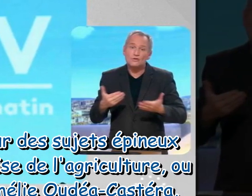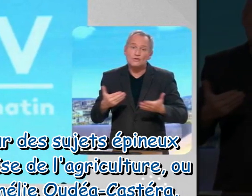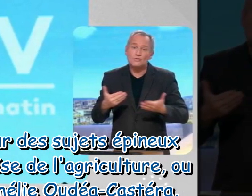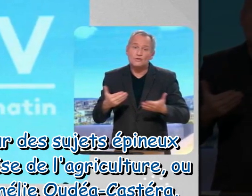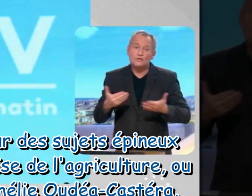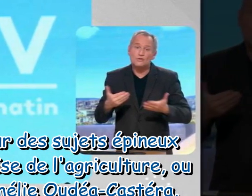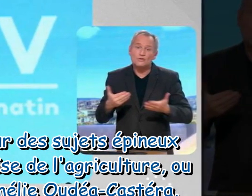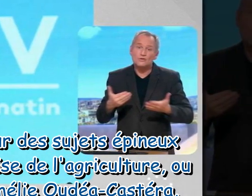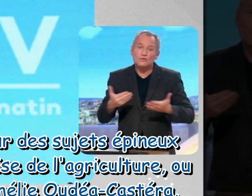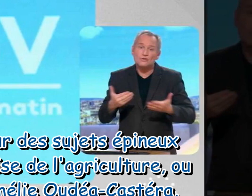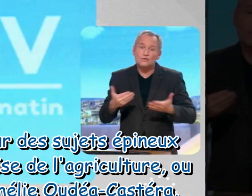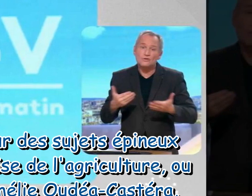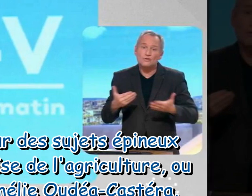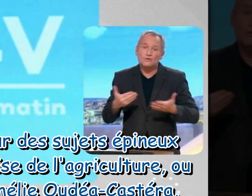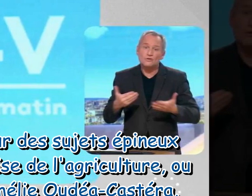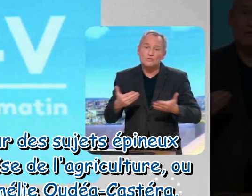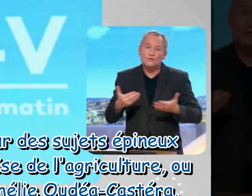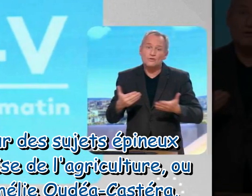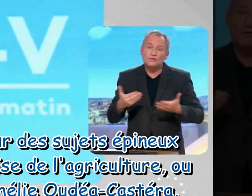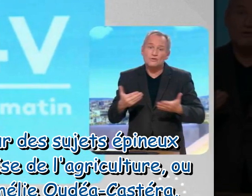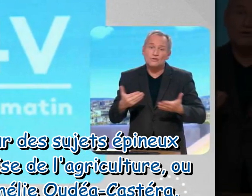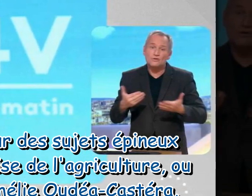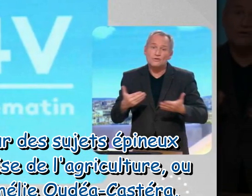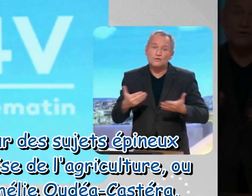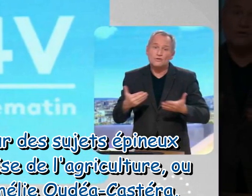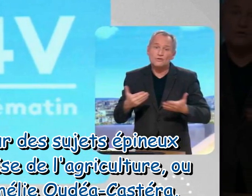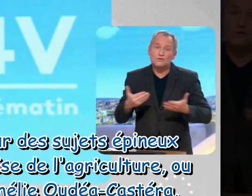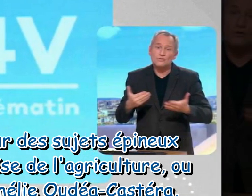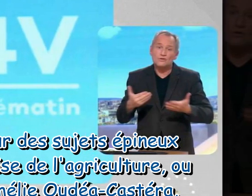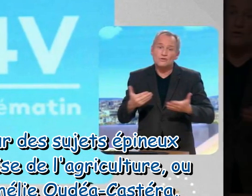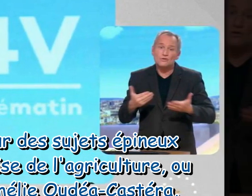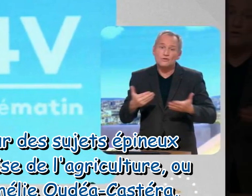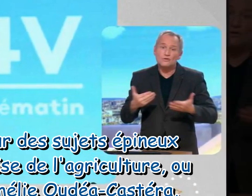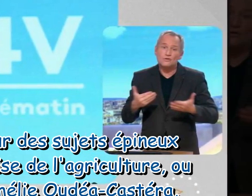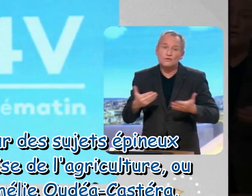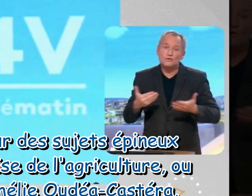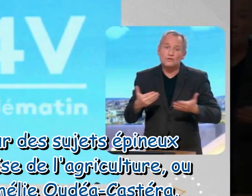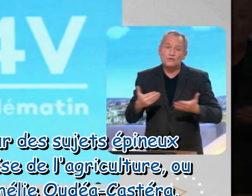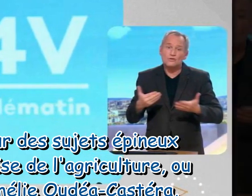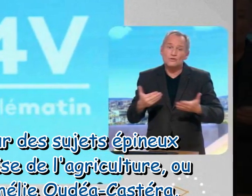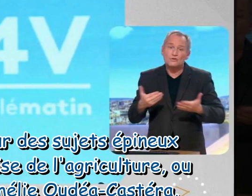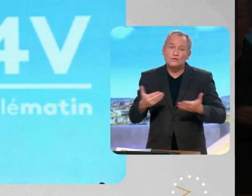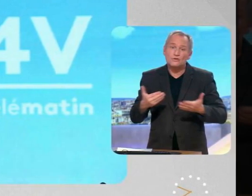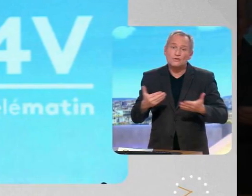Oudéa-Castéra, la ministre de l'Éducation nationale et des Sports, la maire de Paris a évoqué la nomination de Rachida